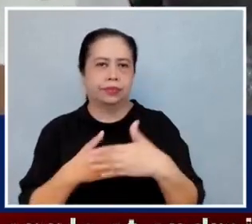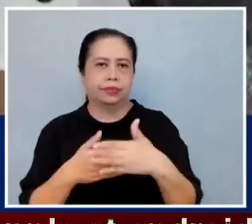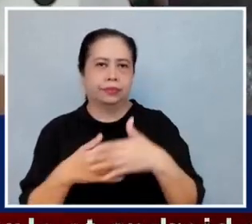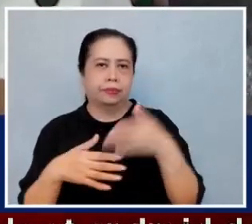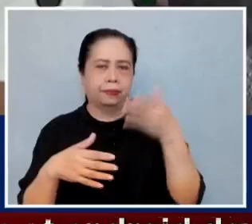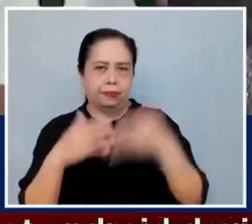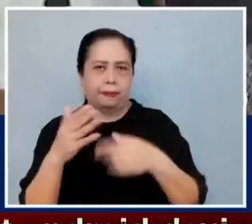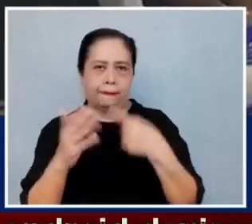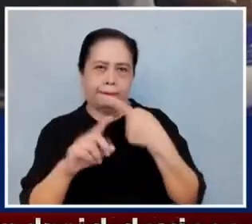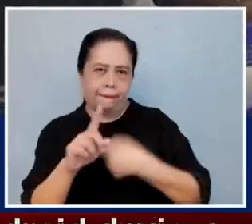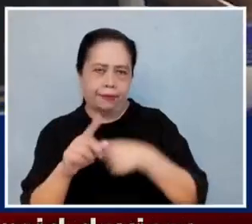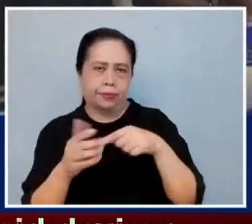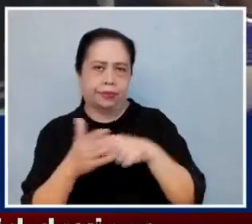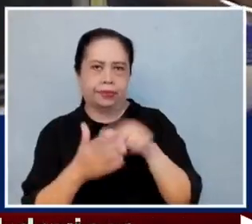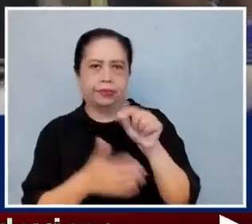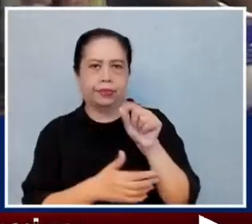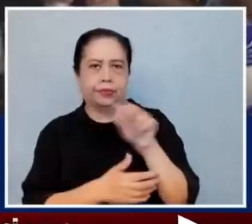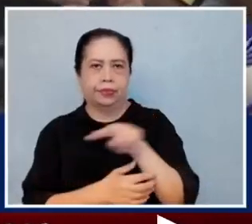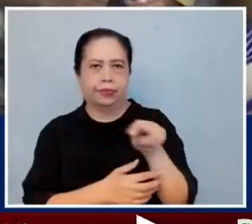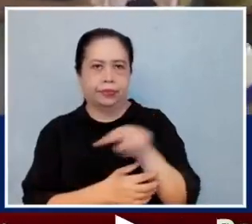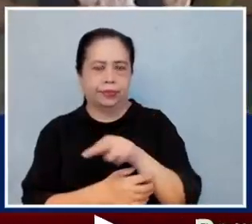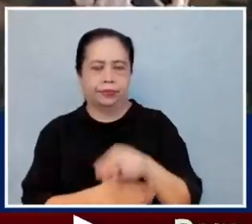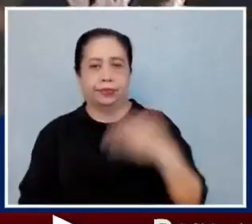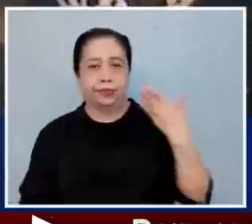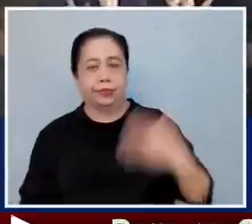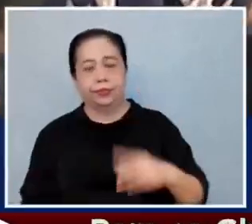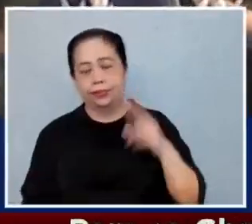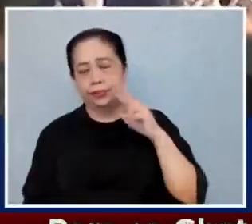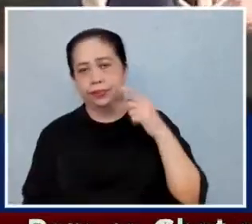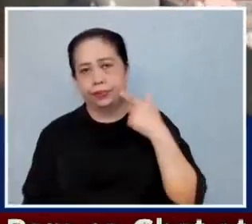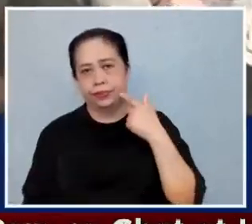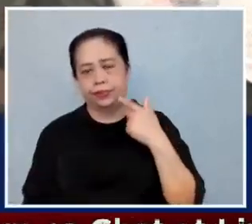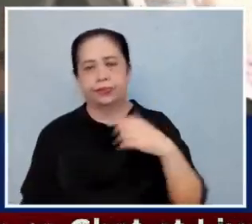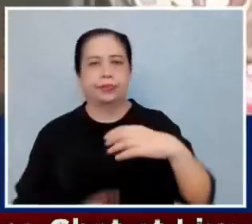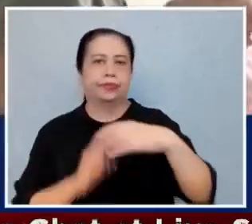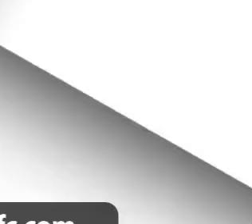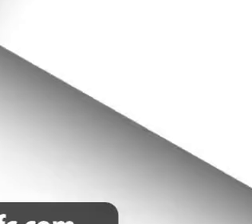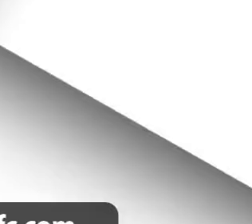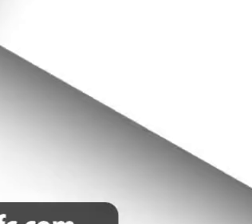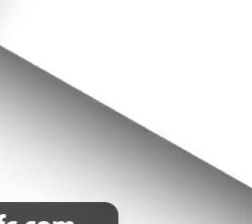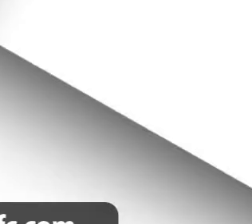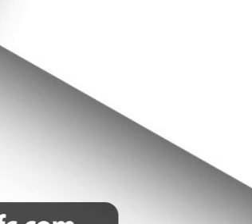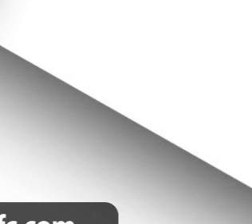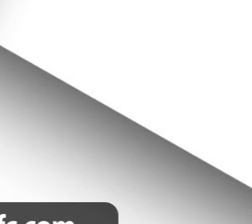mga buwan ng 2022. Vivian Gulia, ABS-CBN News.